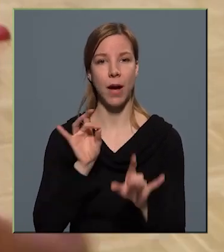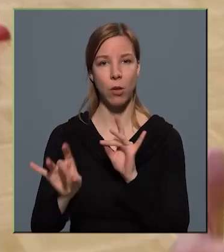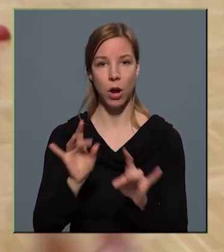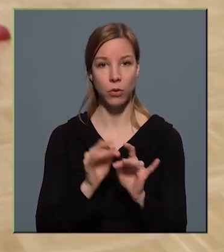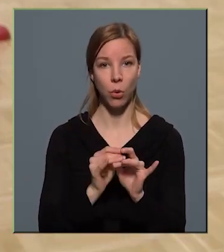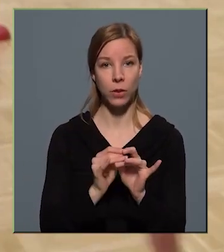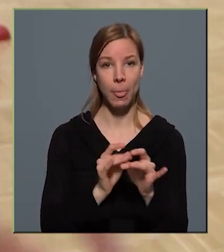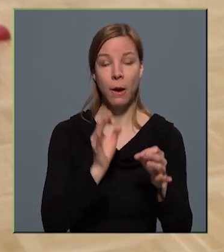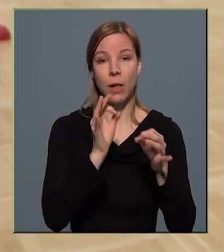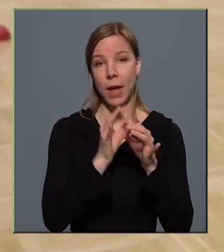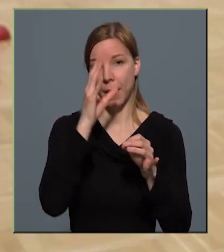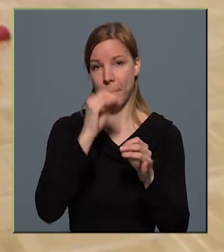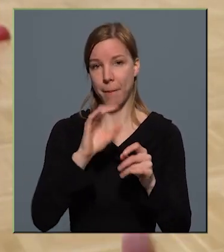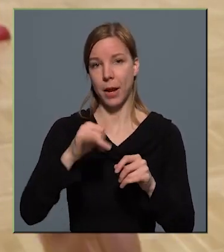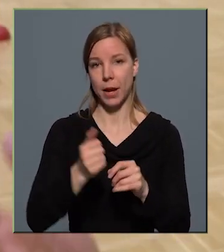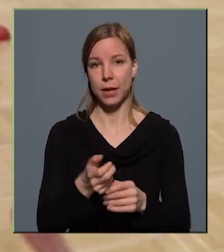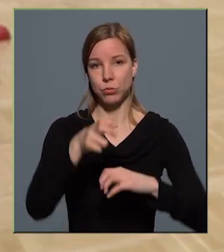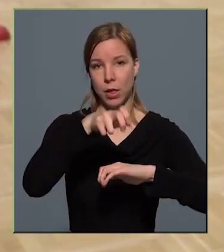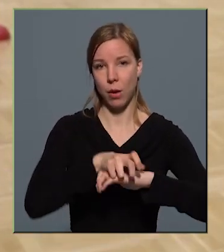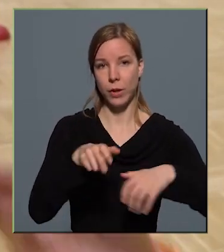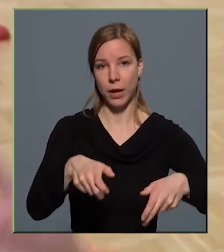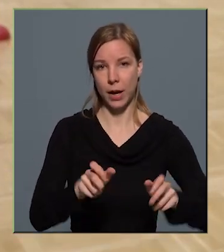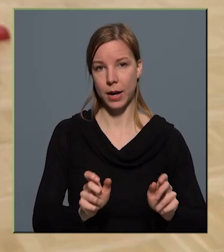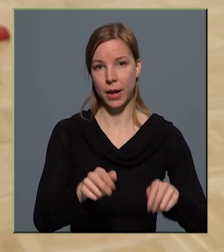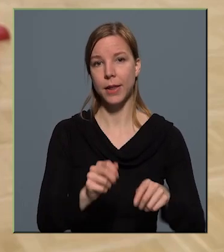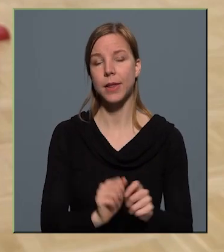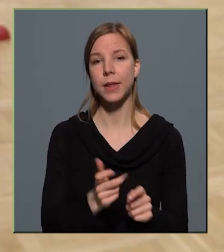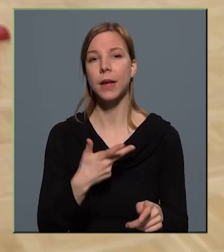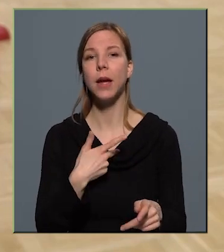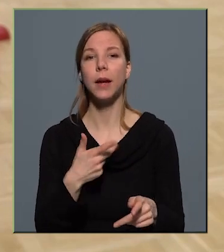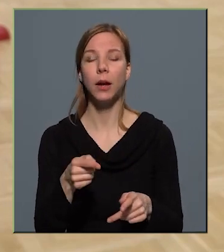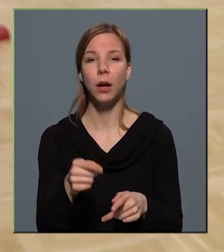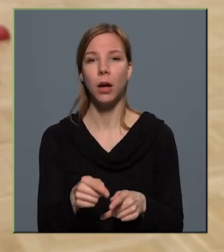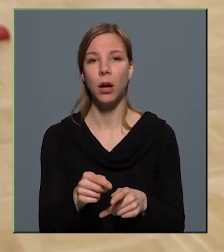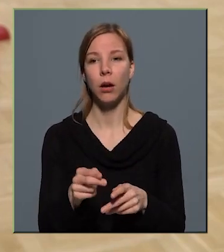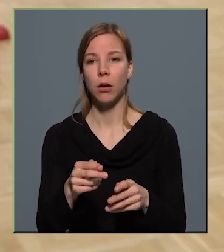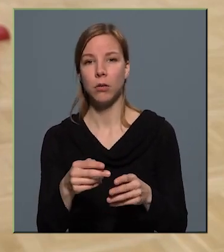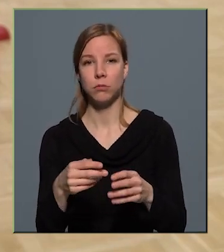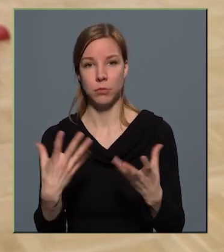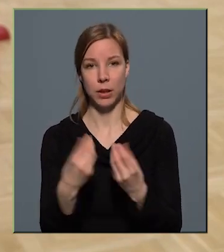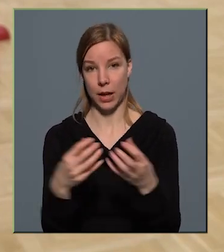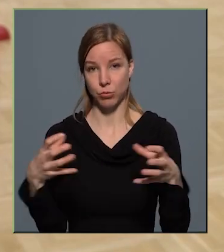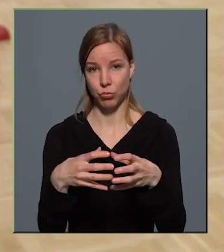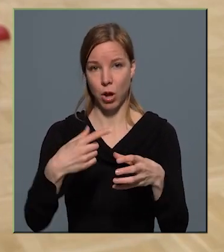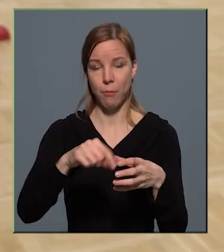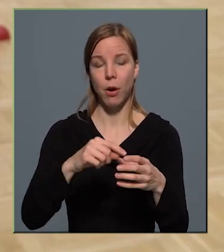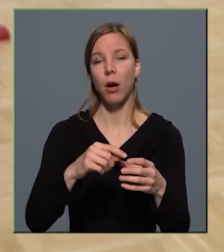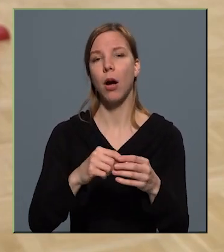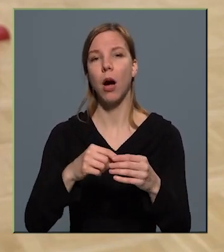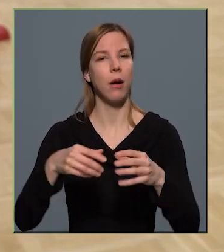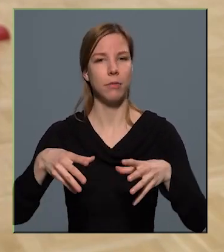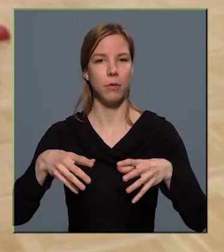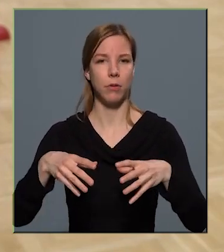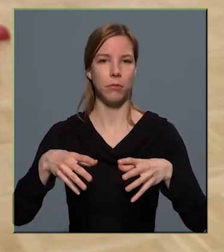cégvezetők is, meg mindenféle, tehát rendesen ép emberek, de beültünk a többiek közé kosárlabdázni, ott is befogadtak